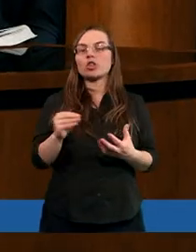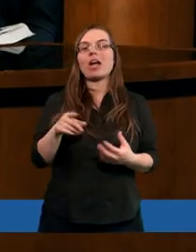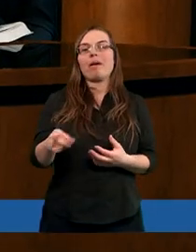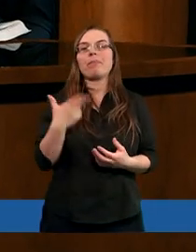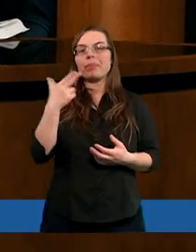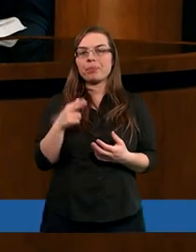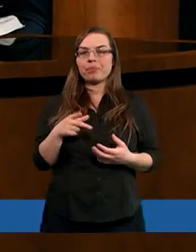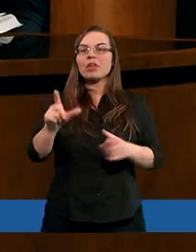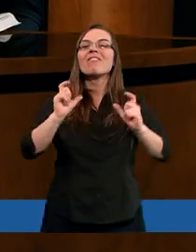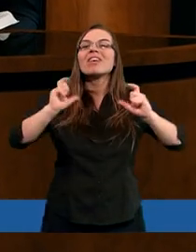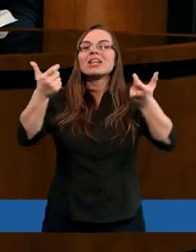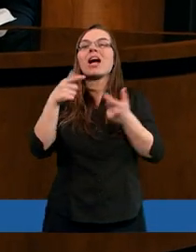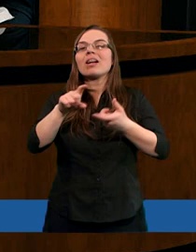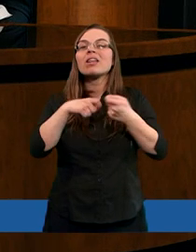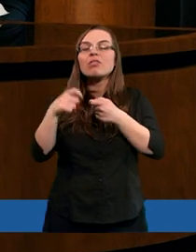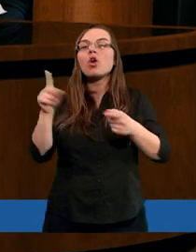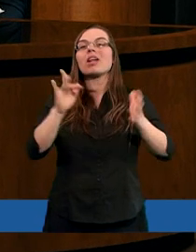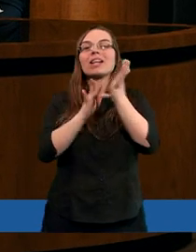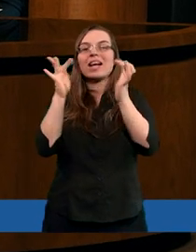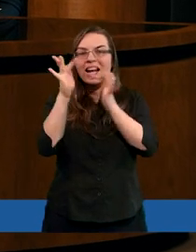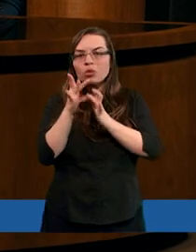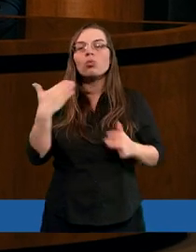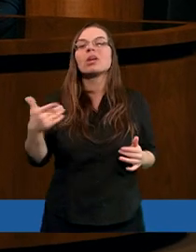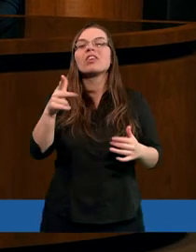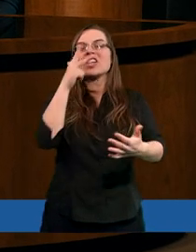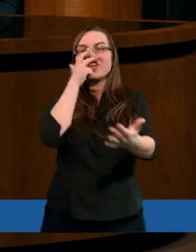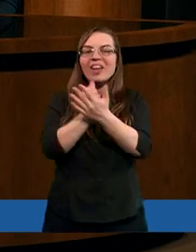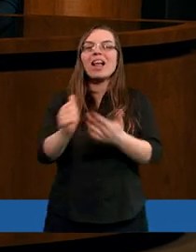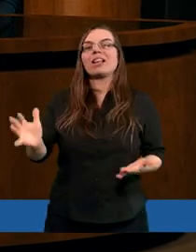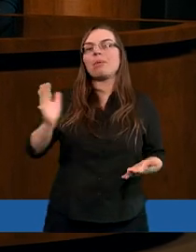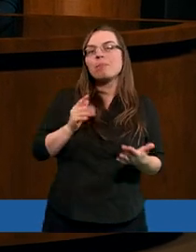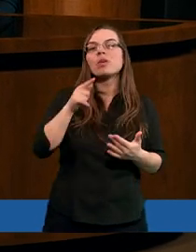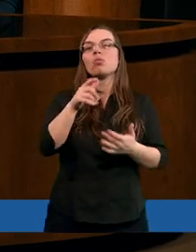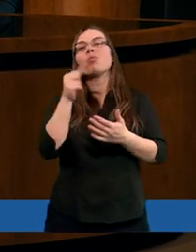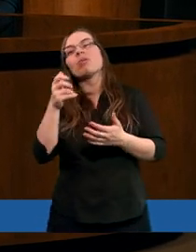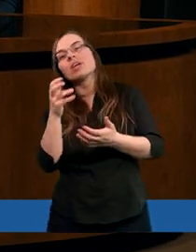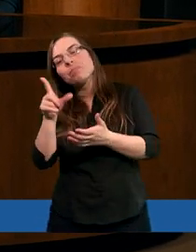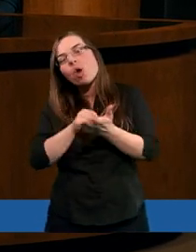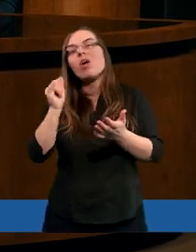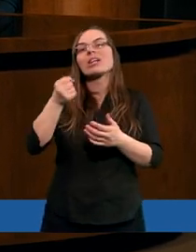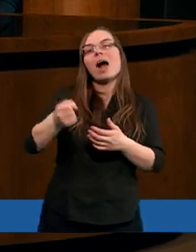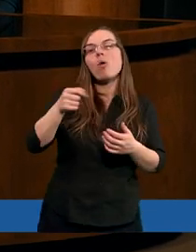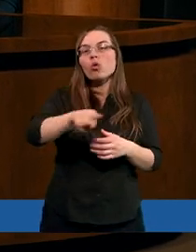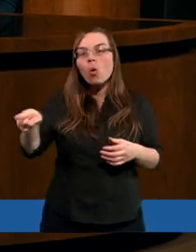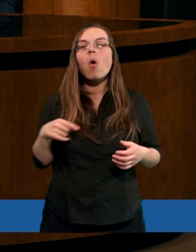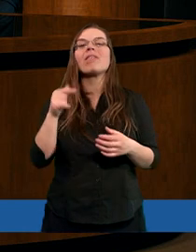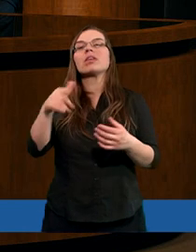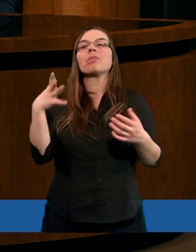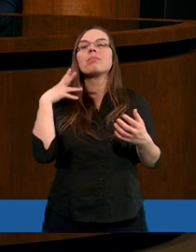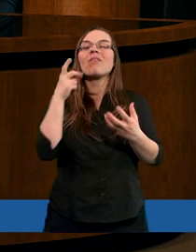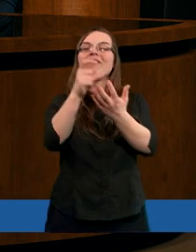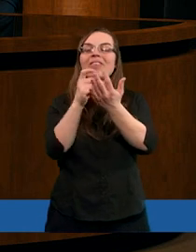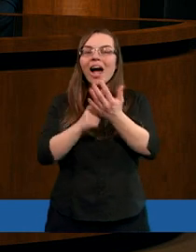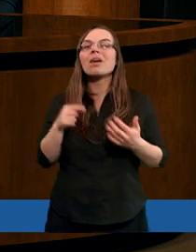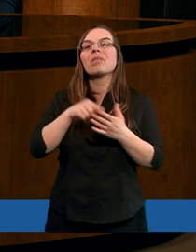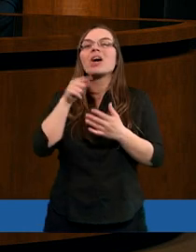Możemy powiedzieć, że wydarzeń związanych z Panem Jezusem, których świadkiem był Piotr i apostołuje, było dużo więcej. Może ten